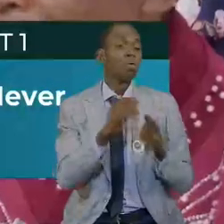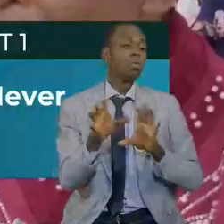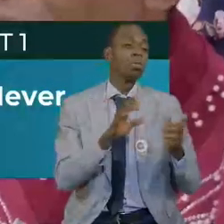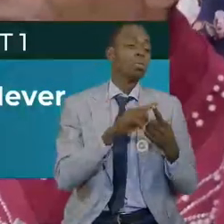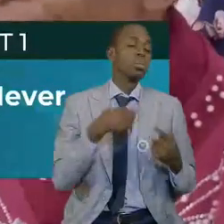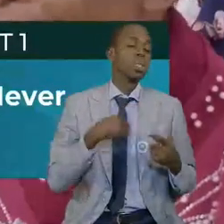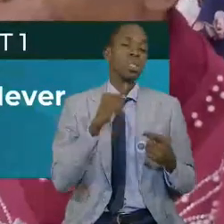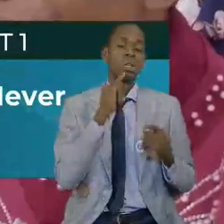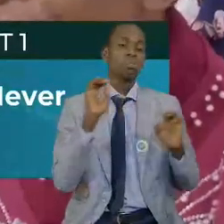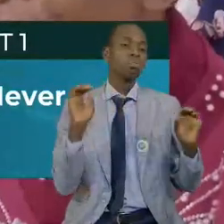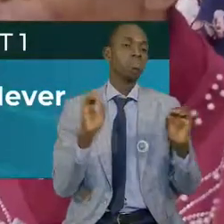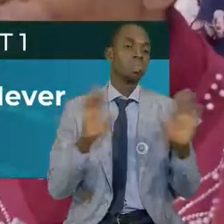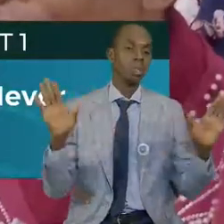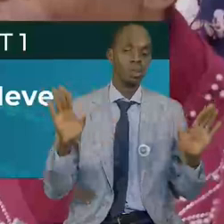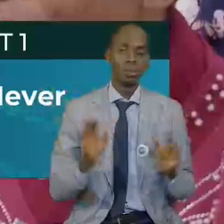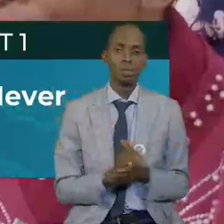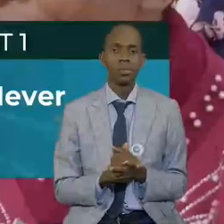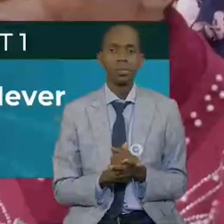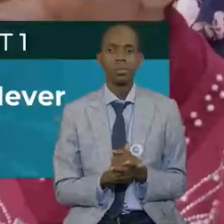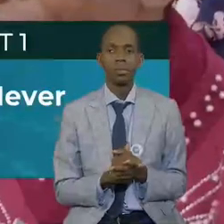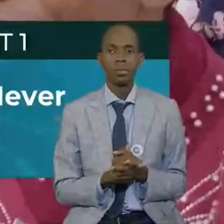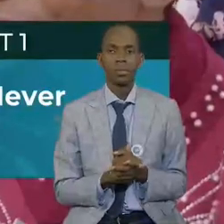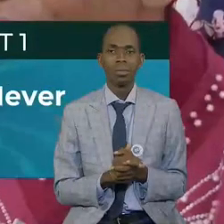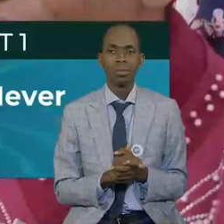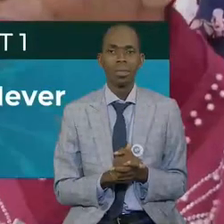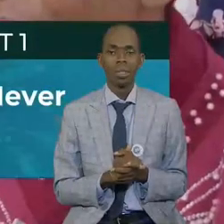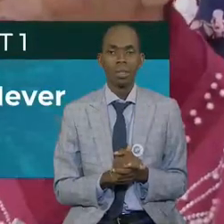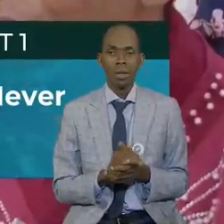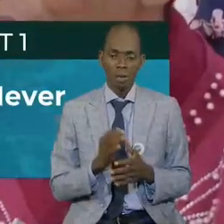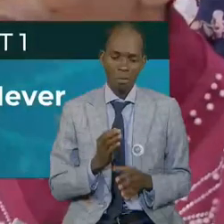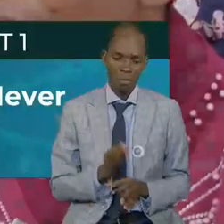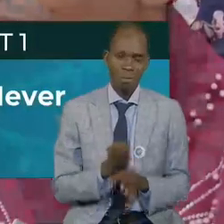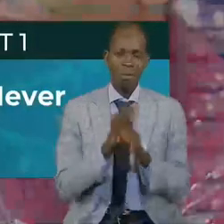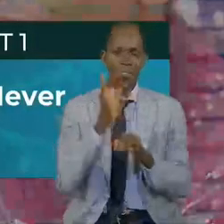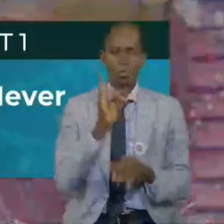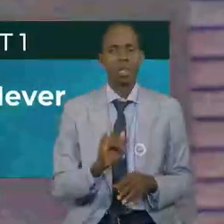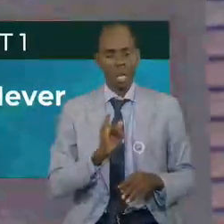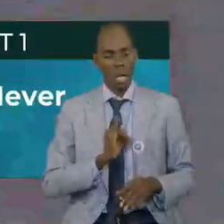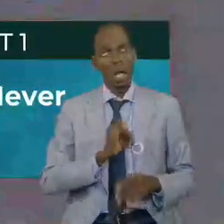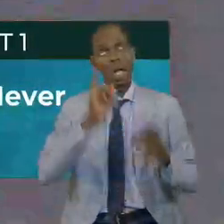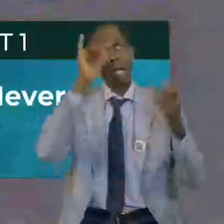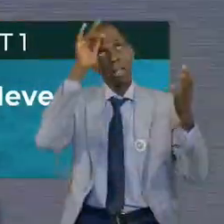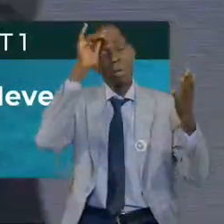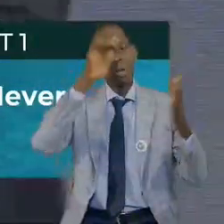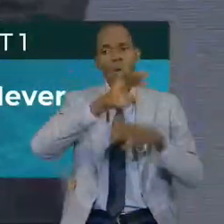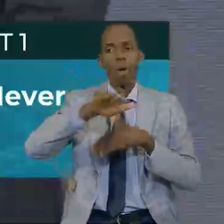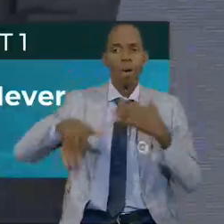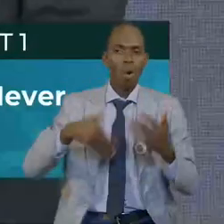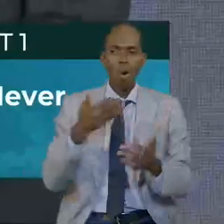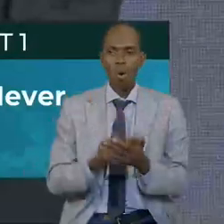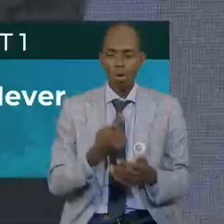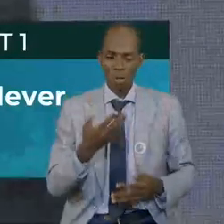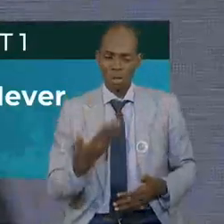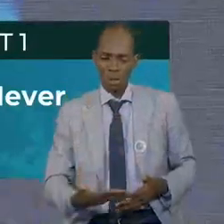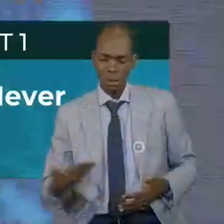peux regarder le diable droit dans les yeux pour dire ce que tu fais là ne vaut rien. J'espère fidèlement the resources of